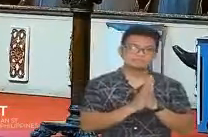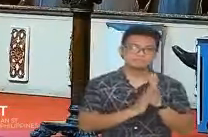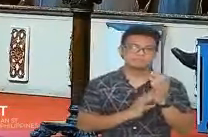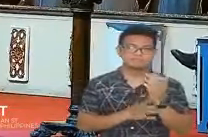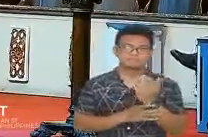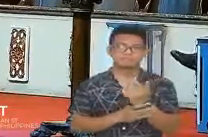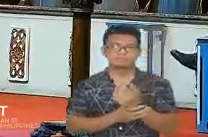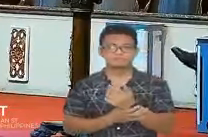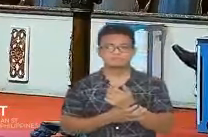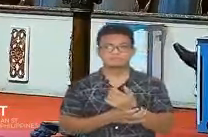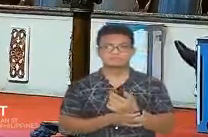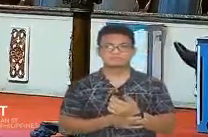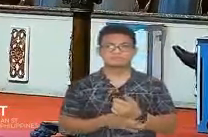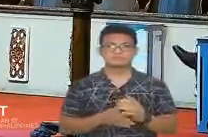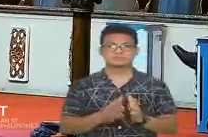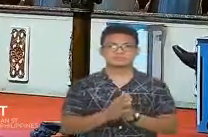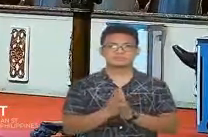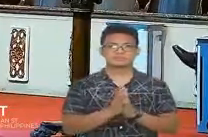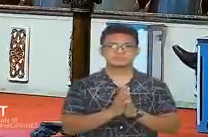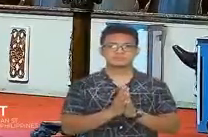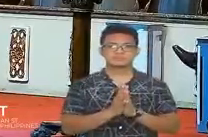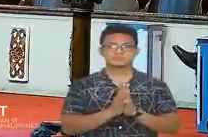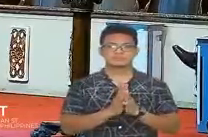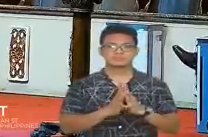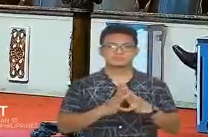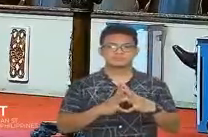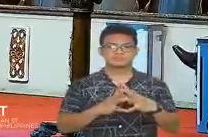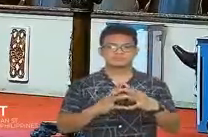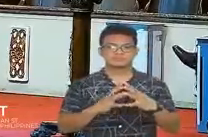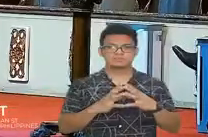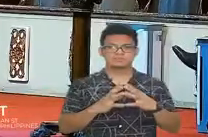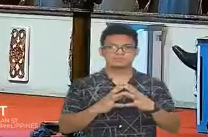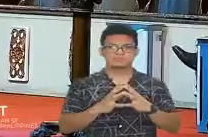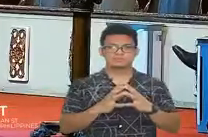Ang Ginoo nagmatuto kada usa nato.